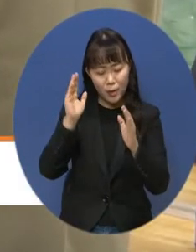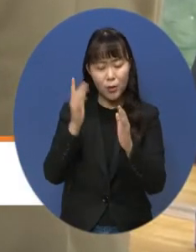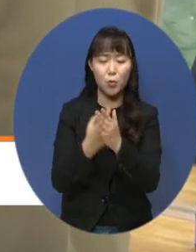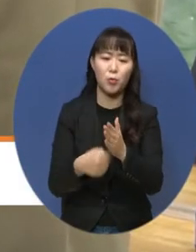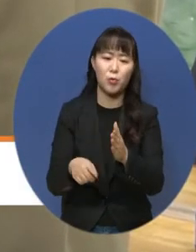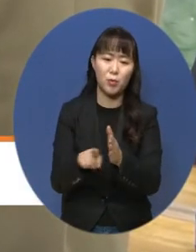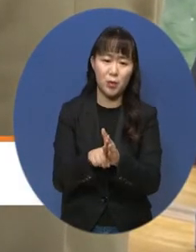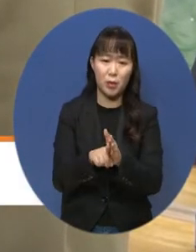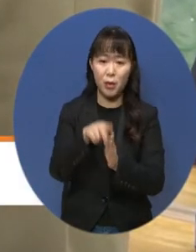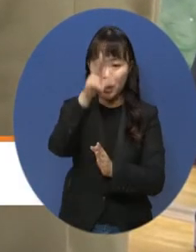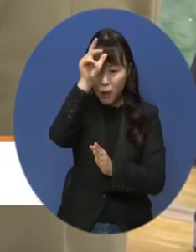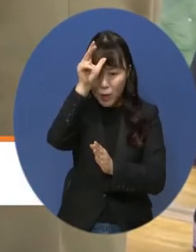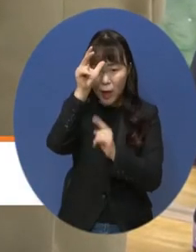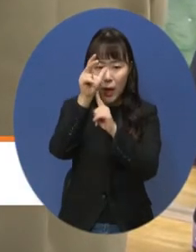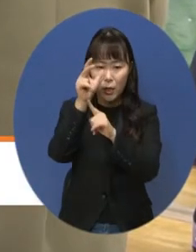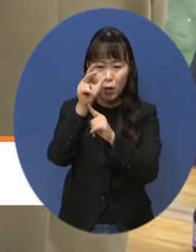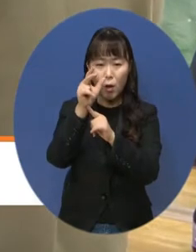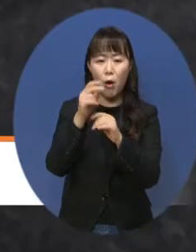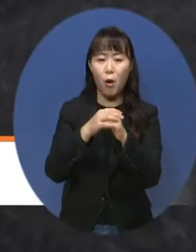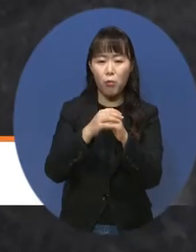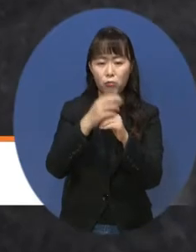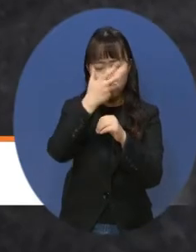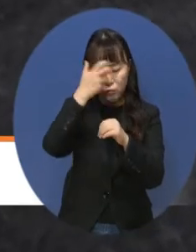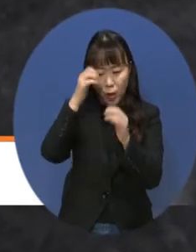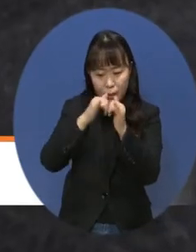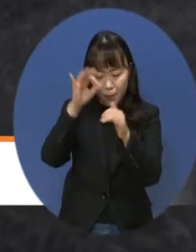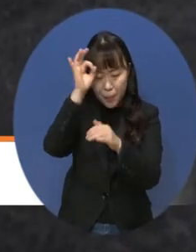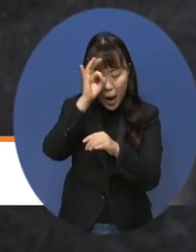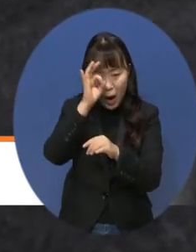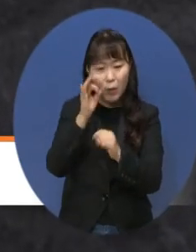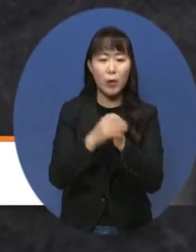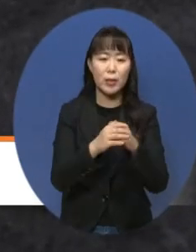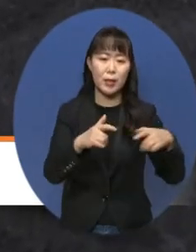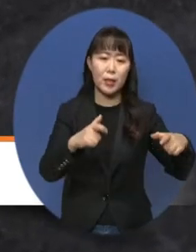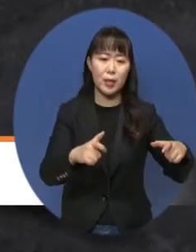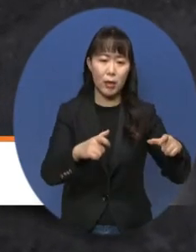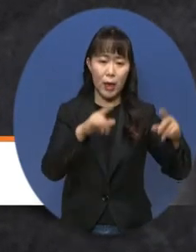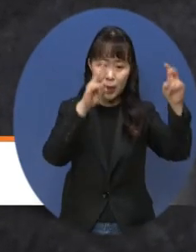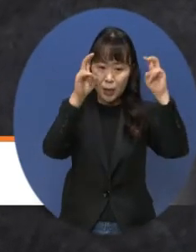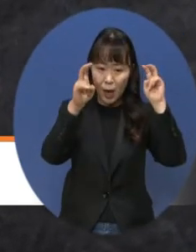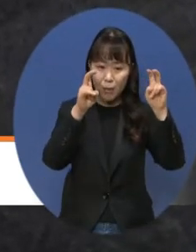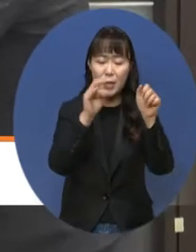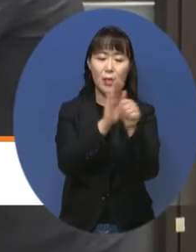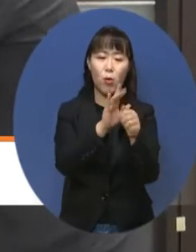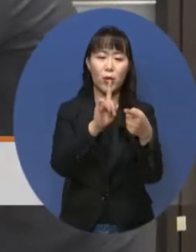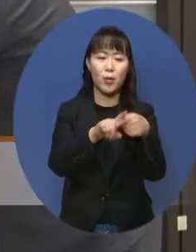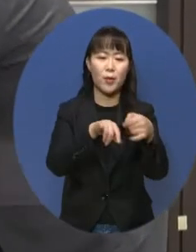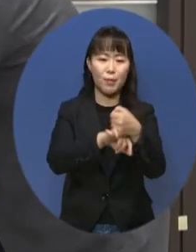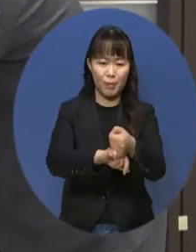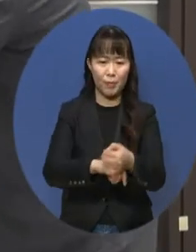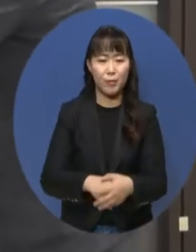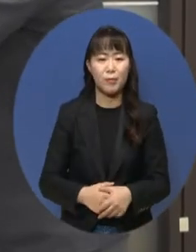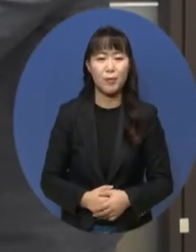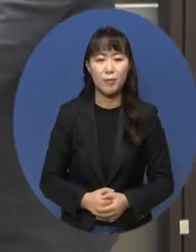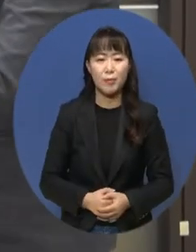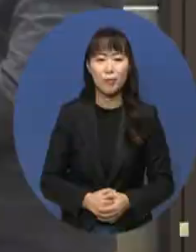위해 경찰관들이 후원자를 찾아 나섰고 지역의 한 기업이 지원을 약속했습니다.